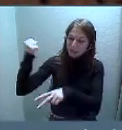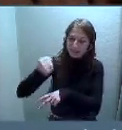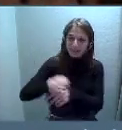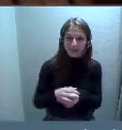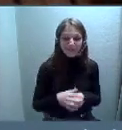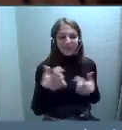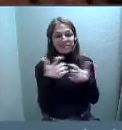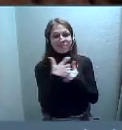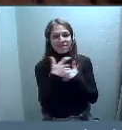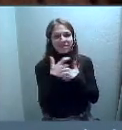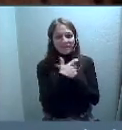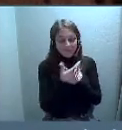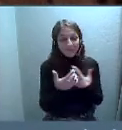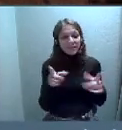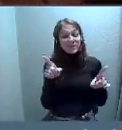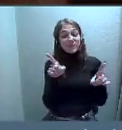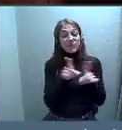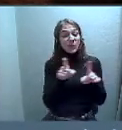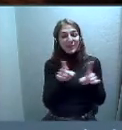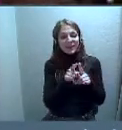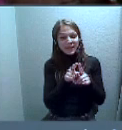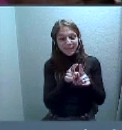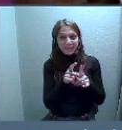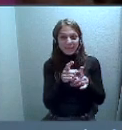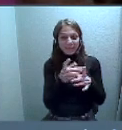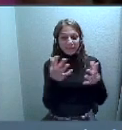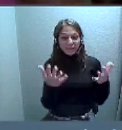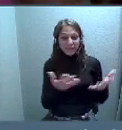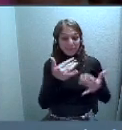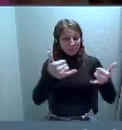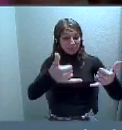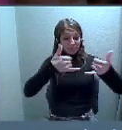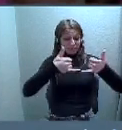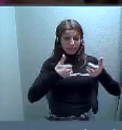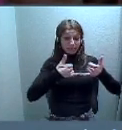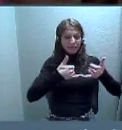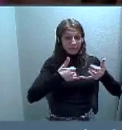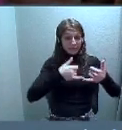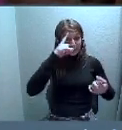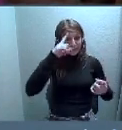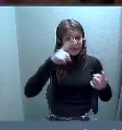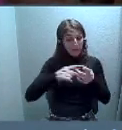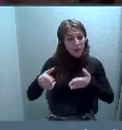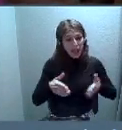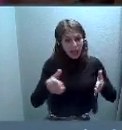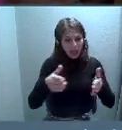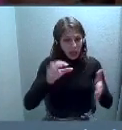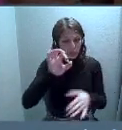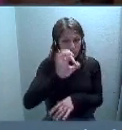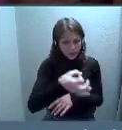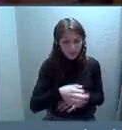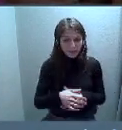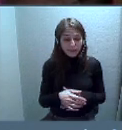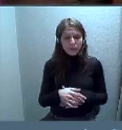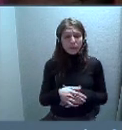Et c'est également... on a eu ce prix-là concernant justement le canal de Nantes à Brest. Le canal de